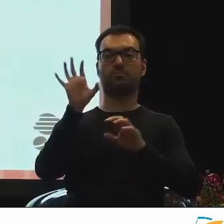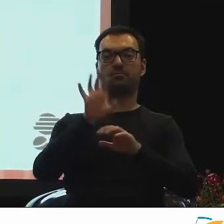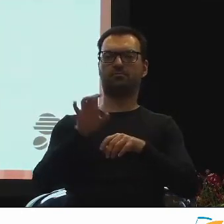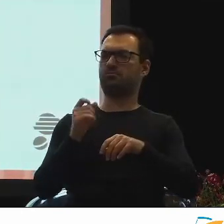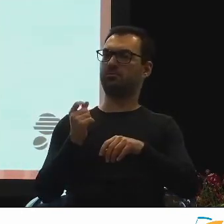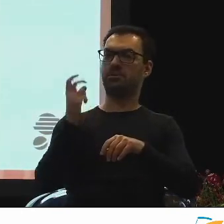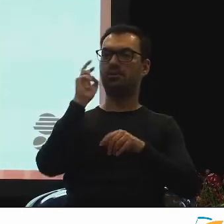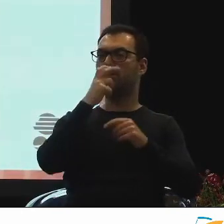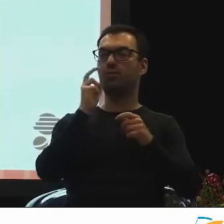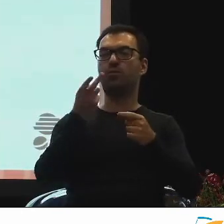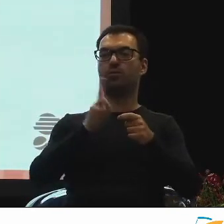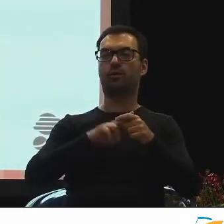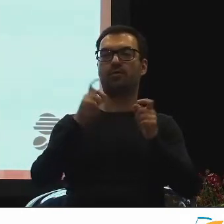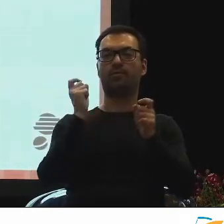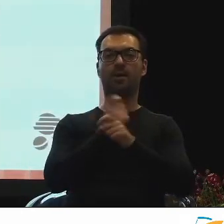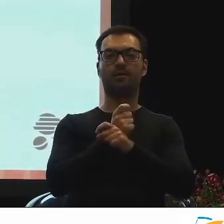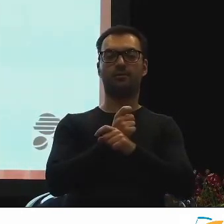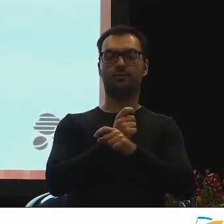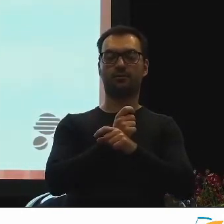obserwować,